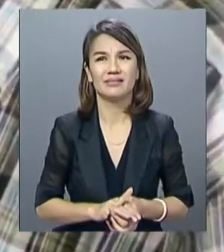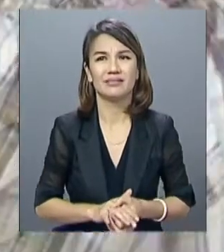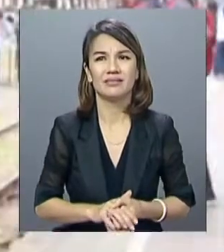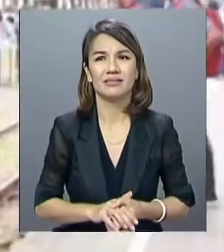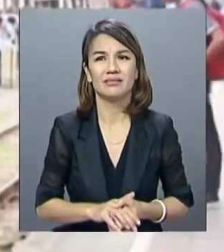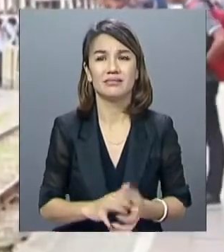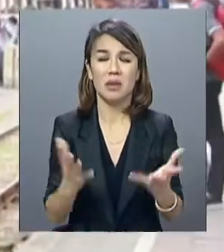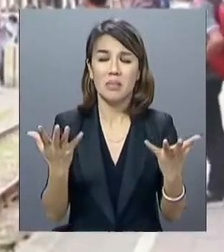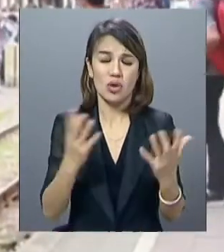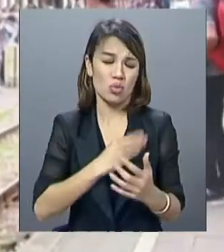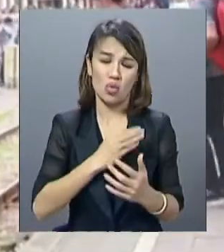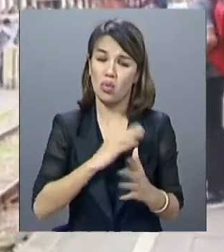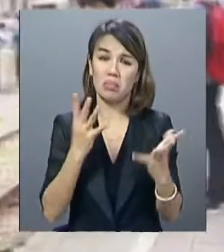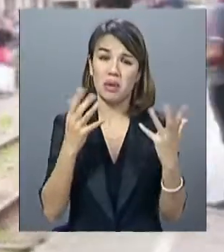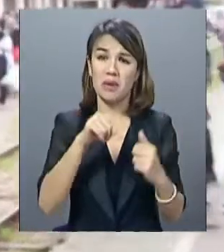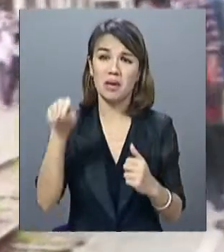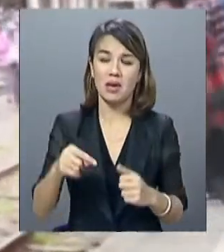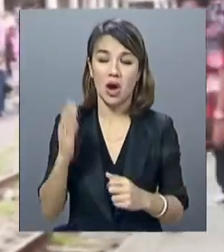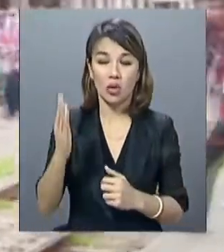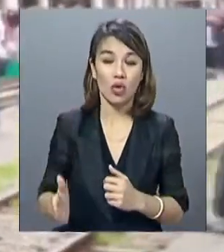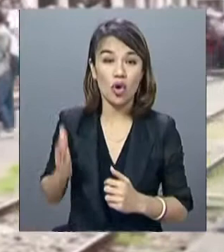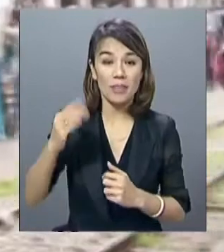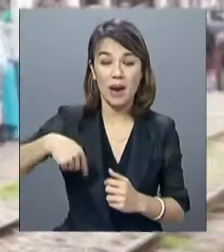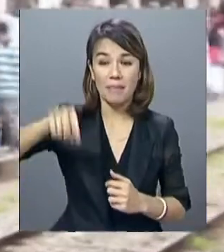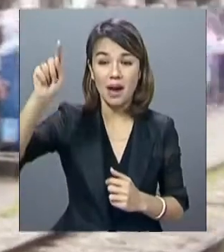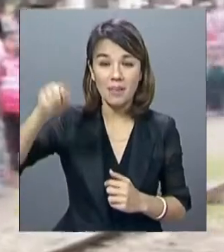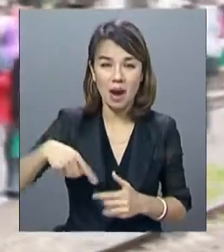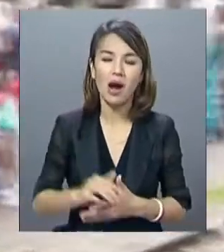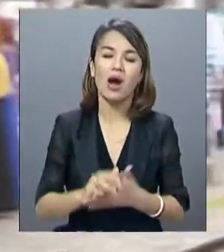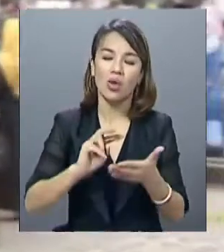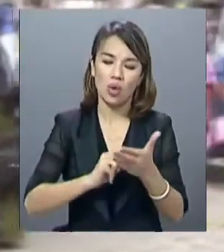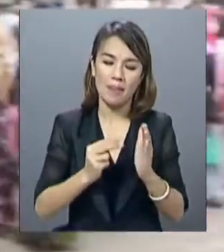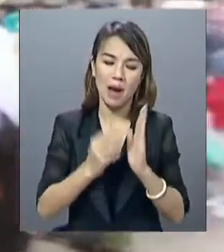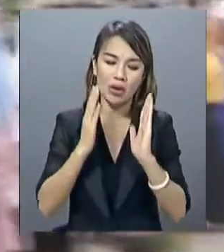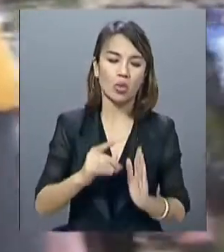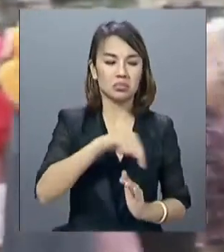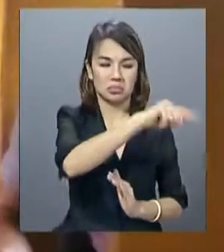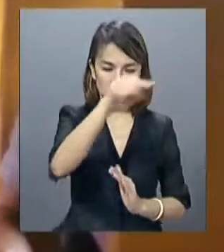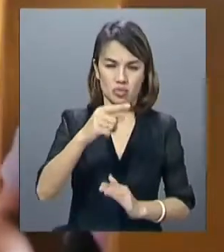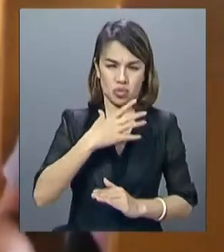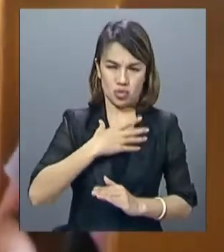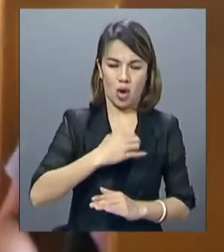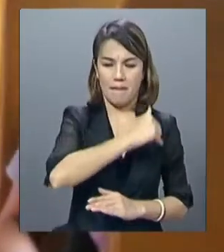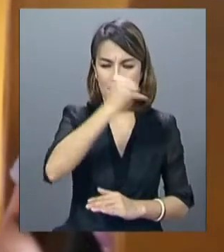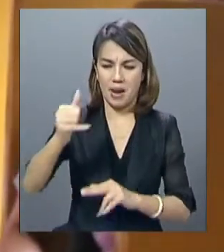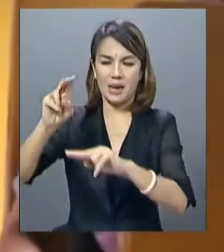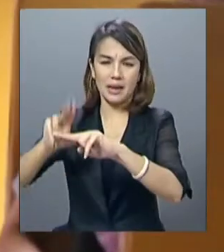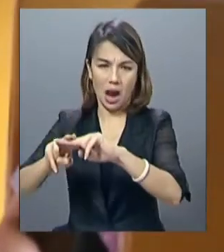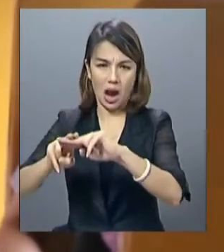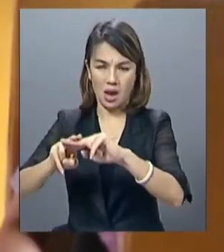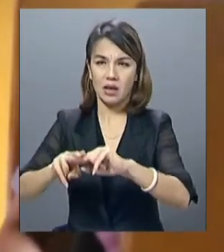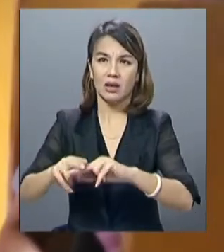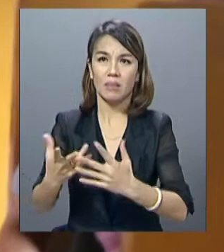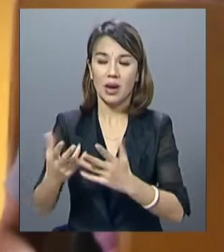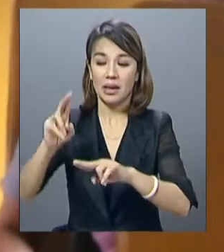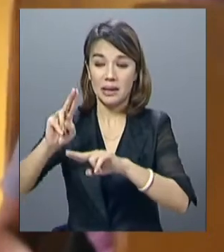ไม่มี การเดินทางโดยรถไฟนั้นถือเป็นทางเลือกหนึ่งของคนในพื้นที่และนอกพื้นที่เมื่อถึงเวลาที่เราต้องลุกจาก